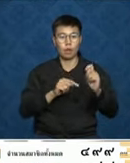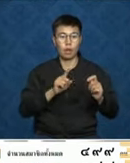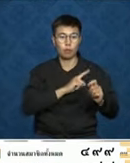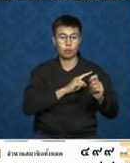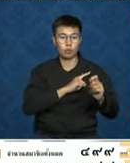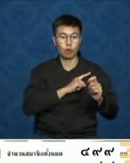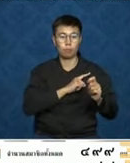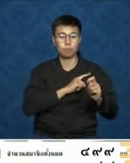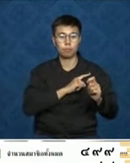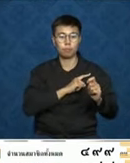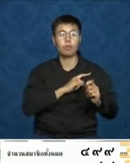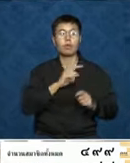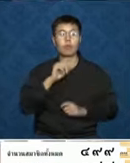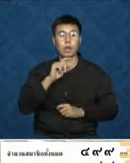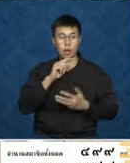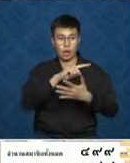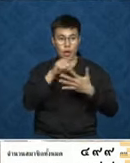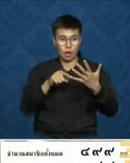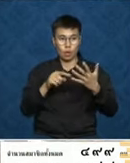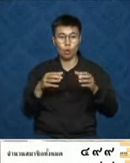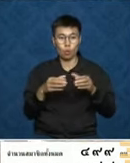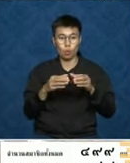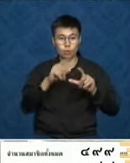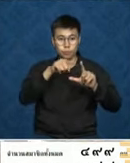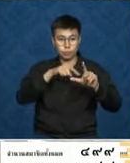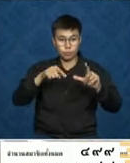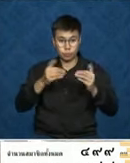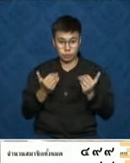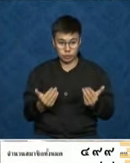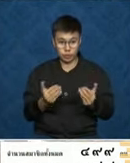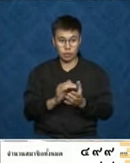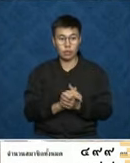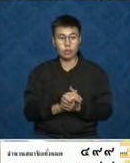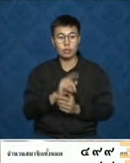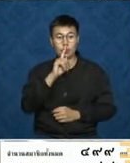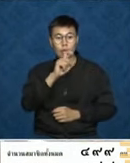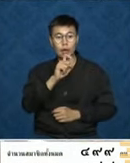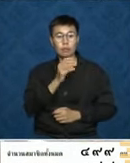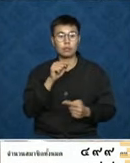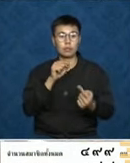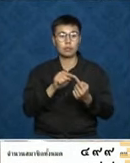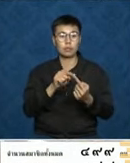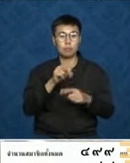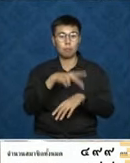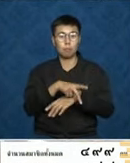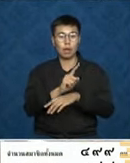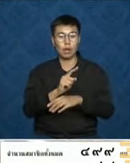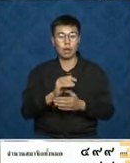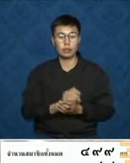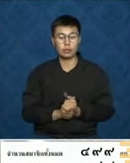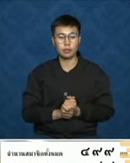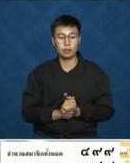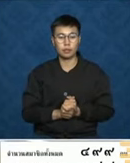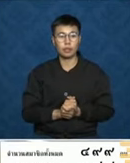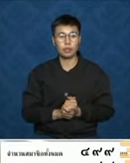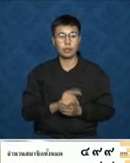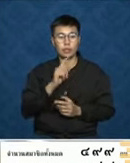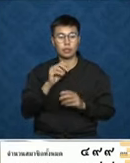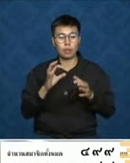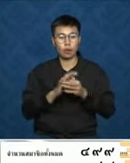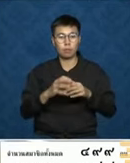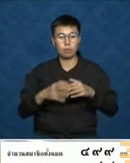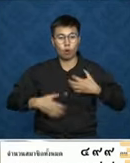ตำบลสระพัฒนาและตำบลห้วยม่วงพรรคก้าไกลครับวันนี้ก็ขอปรึกษาหารือท่านประธานนะครับเกี่ยวกับความเดือดร้อนของพี่น้องชาวจังหวัดนครปฐมครับ